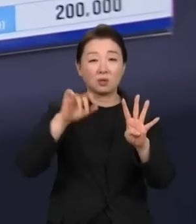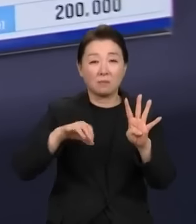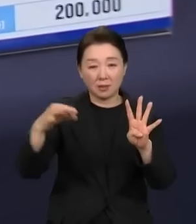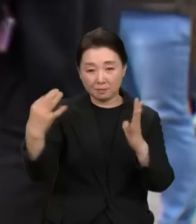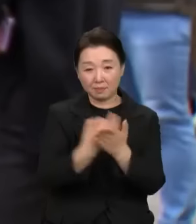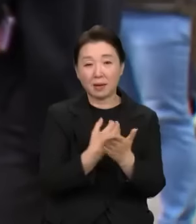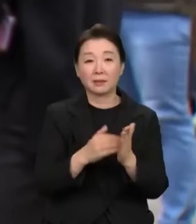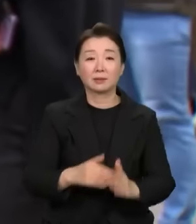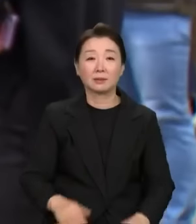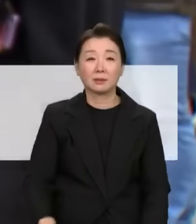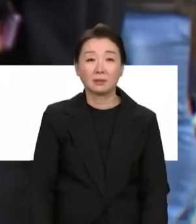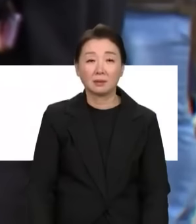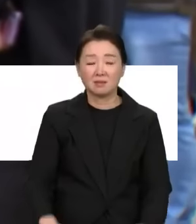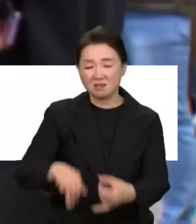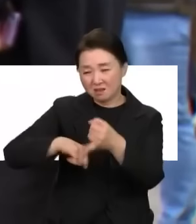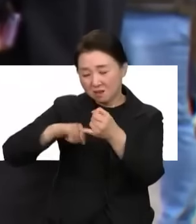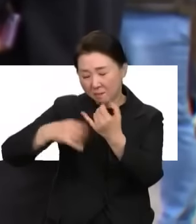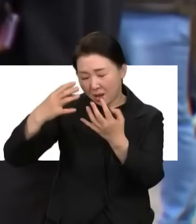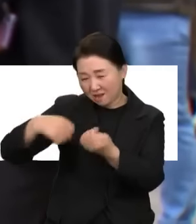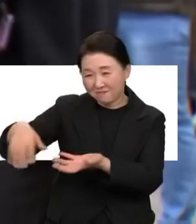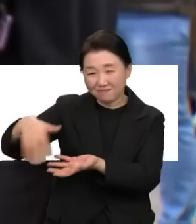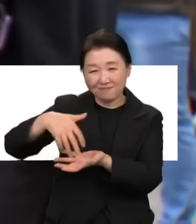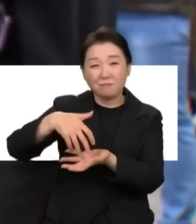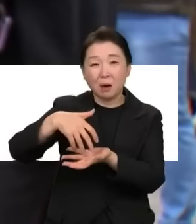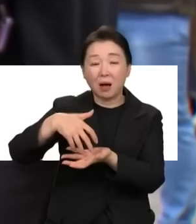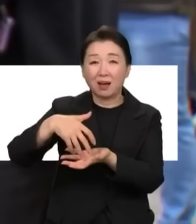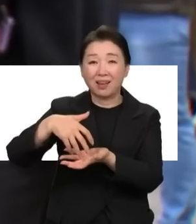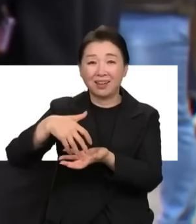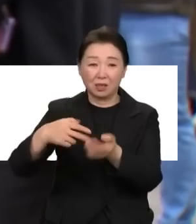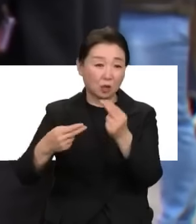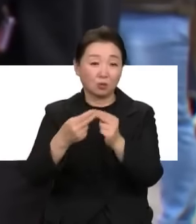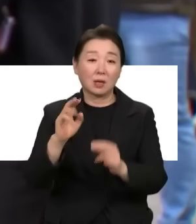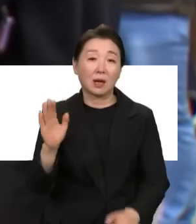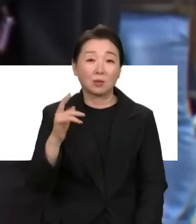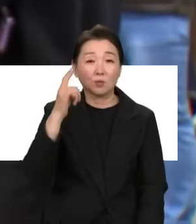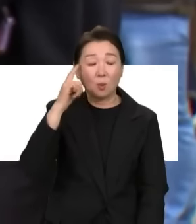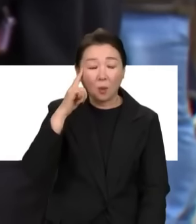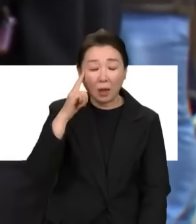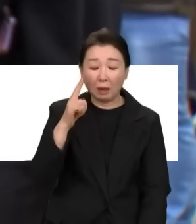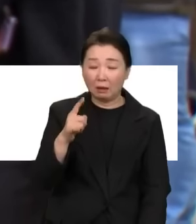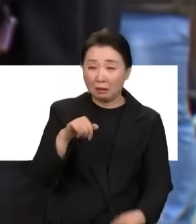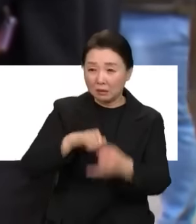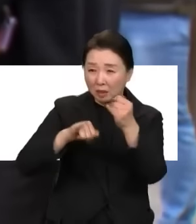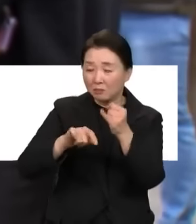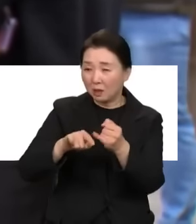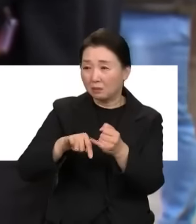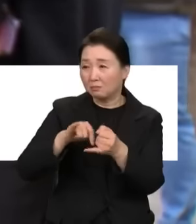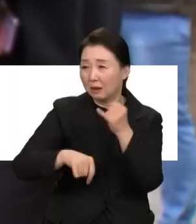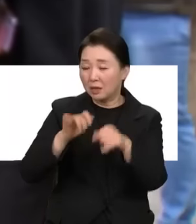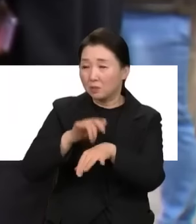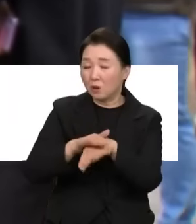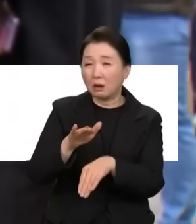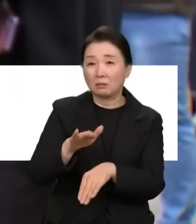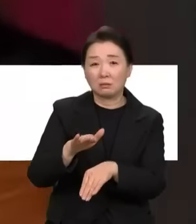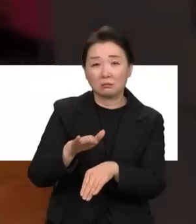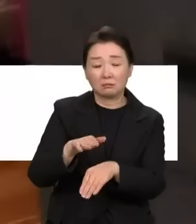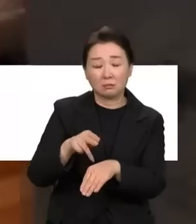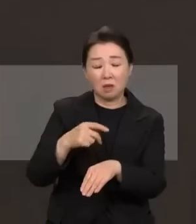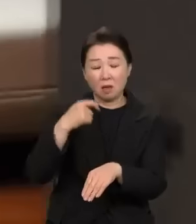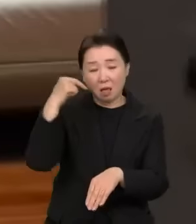징수했습니다. 뭐 체납액을 많이 이렇게 걷어가지고 이렇게 충당한다는 게 아니라 이제 고액 상습 체납자에 대한 강력한 이제 의지를 좀 보이는